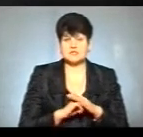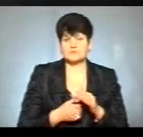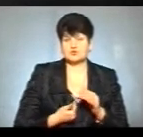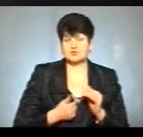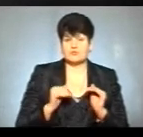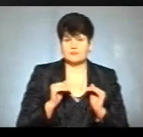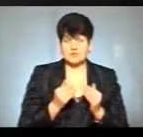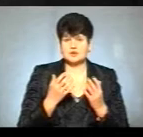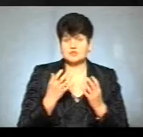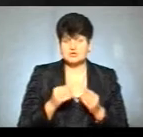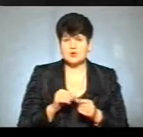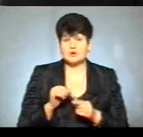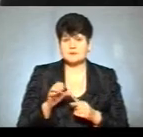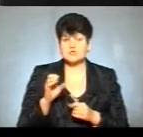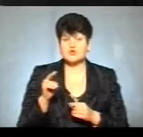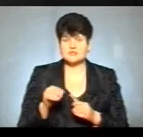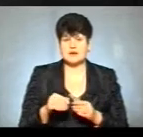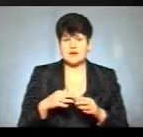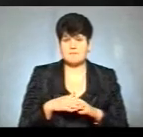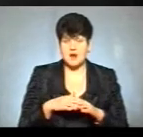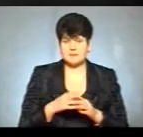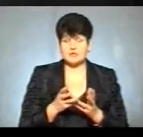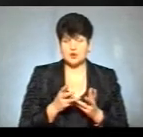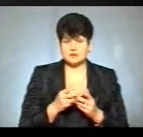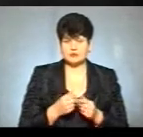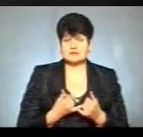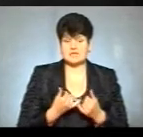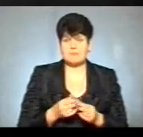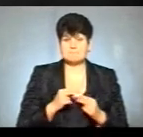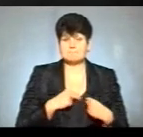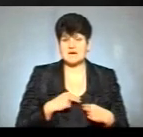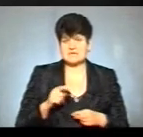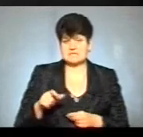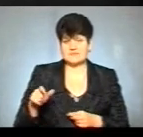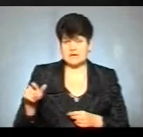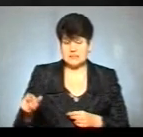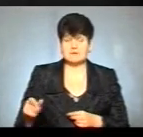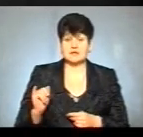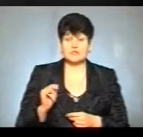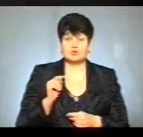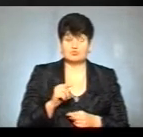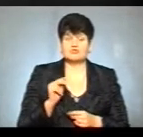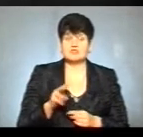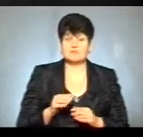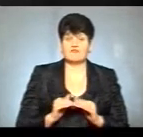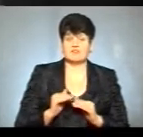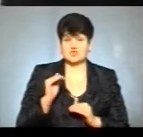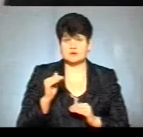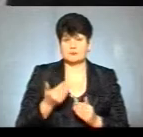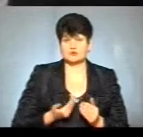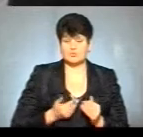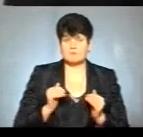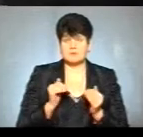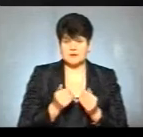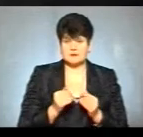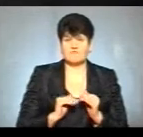мінімуму ще деякі соціальні параметри розраховуються для працівників. І тому, як чим вищий прожитковий мінімум, тим, звичайно,